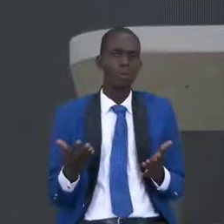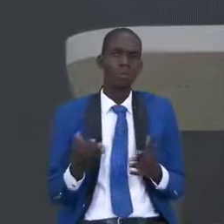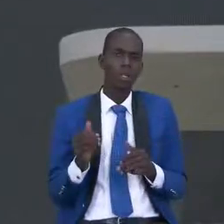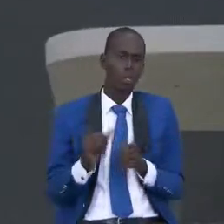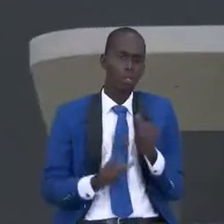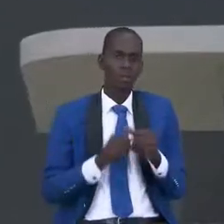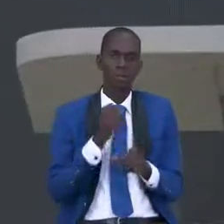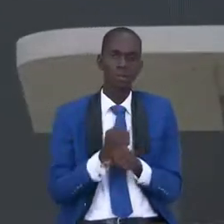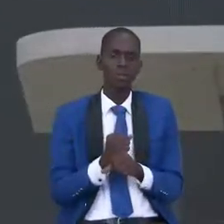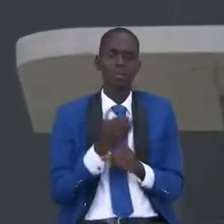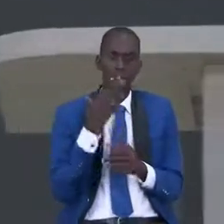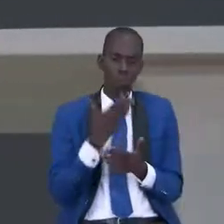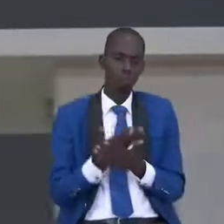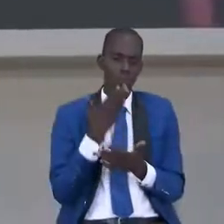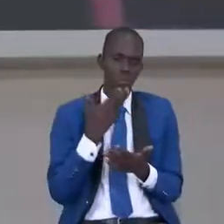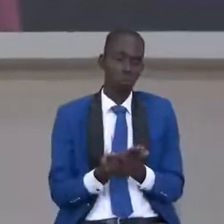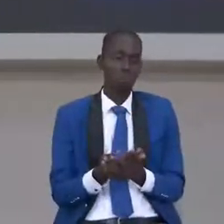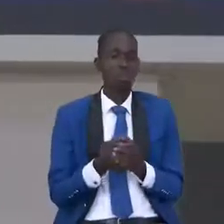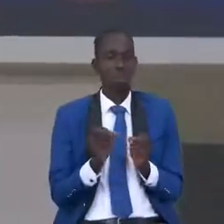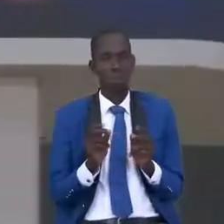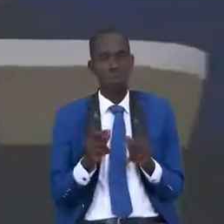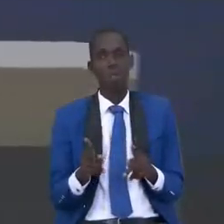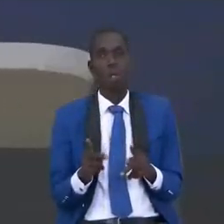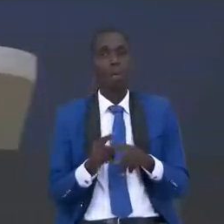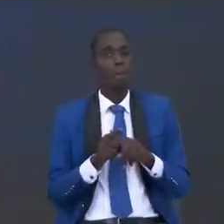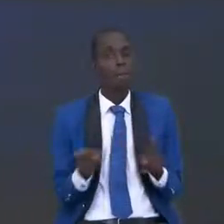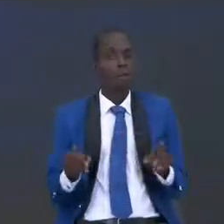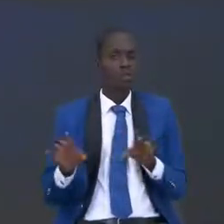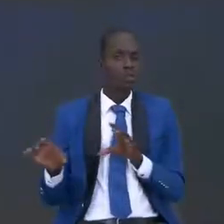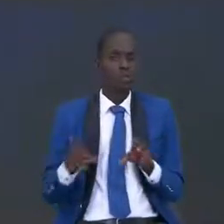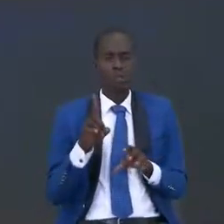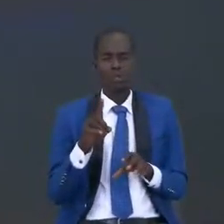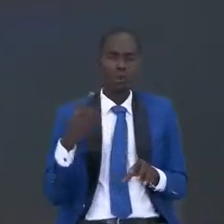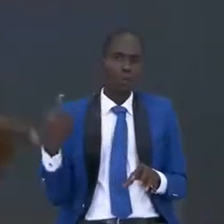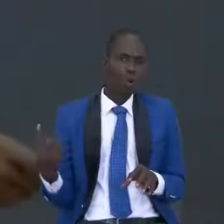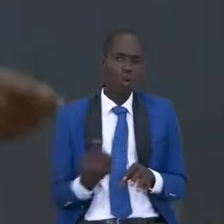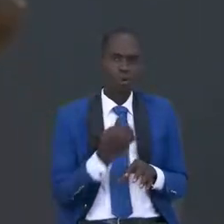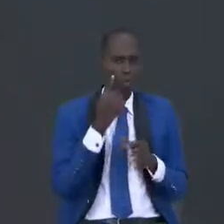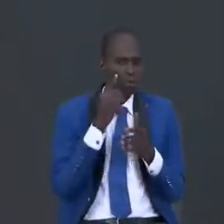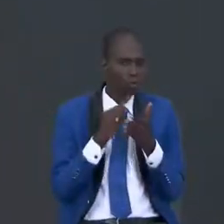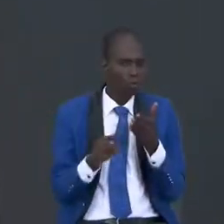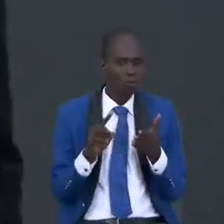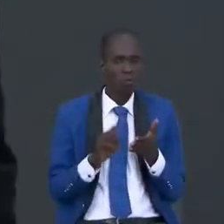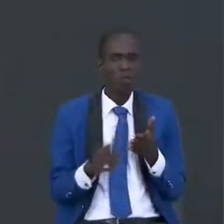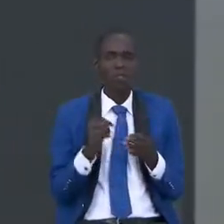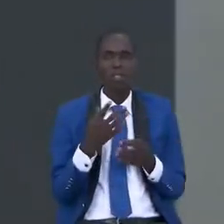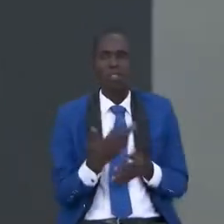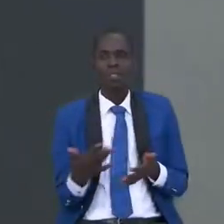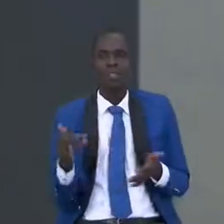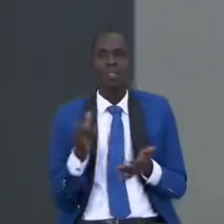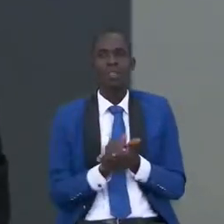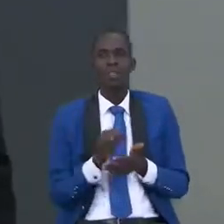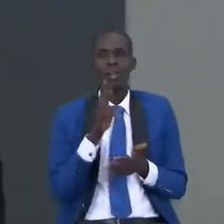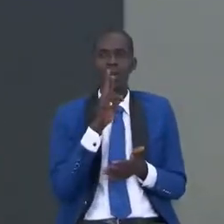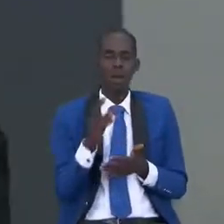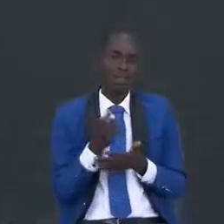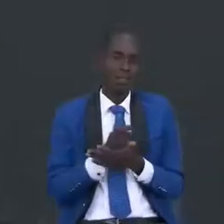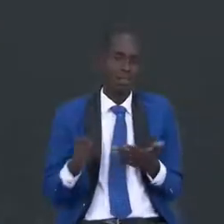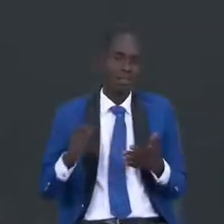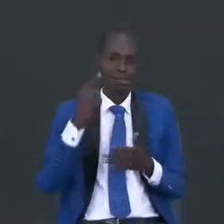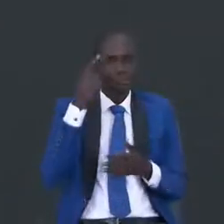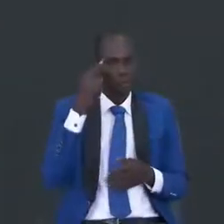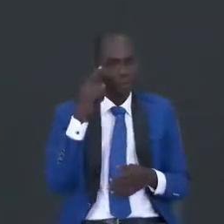année, c'est bon, hein, mais... Est-ce que tu as jamais examiné les choses qui sont écrites te concernant?